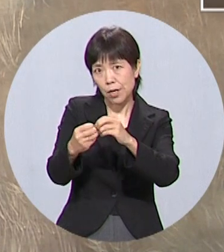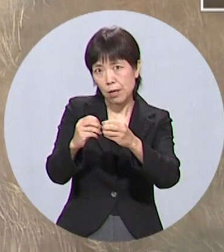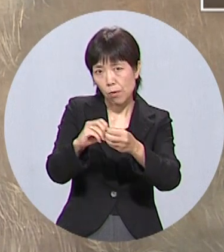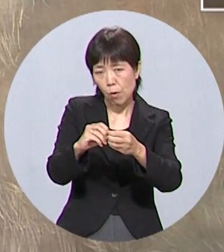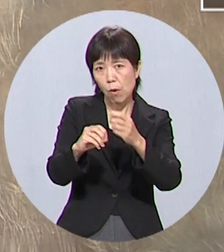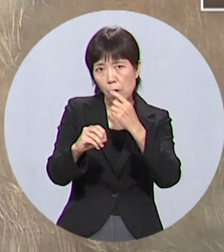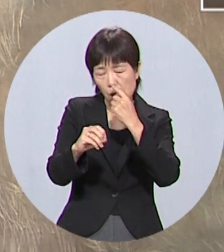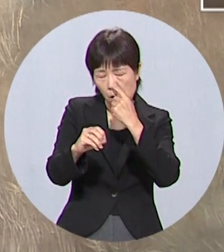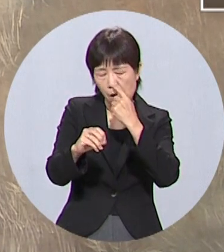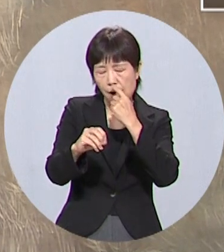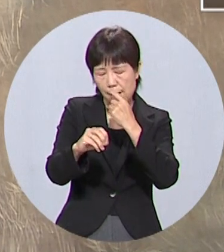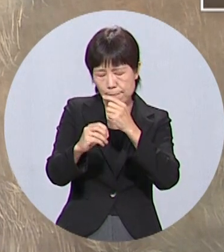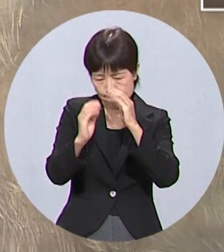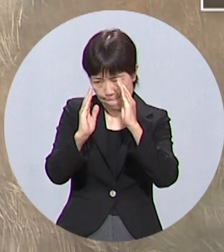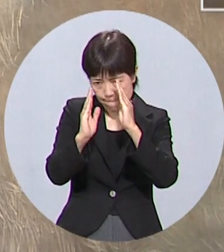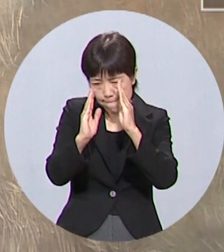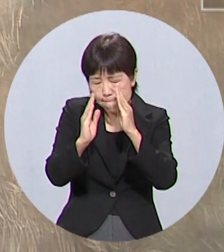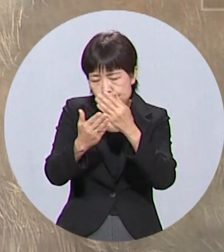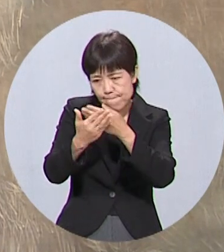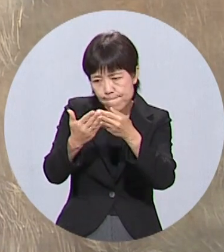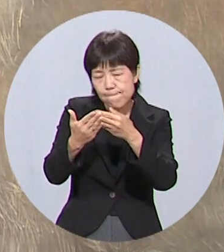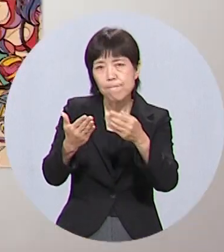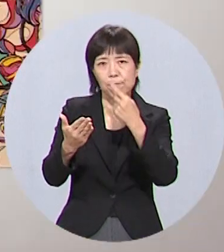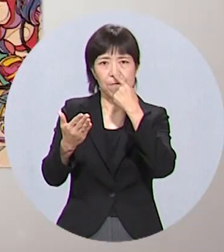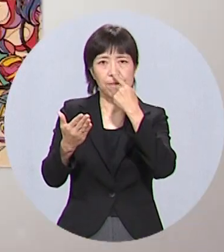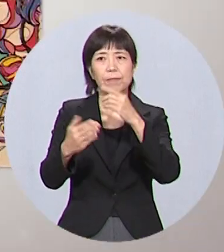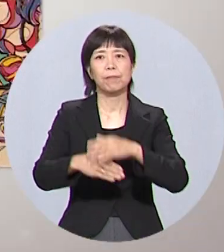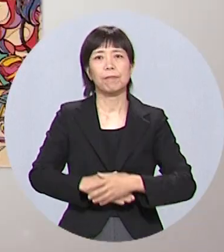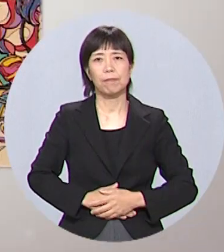は力を入れて描きました。